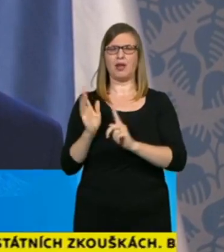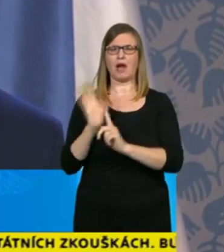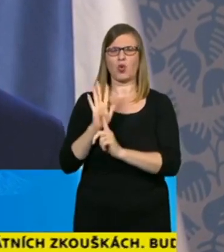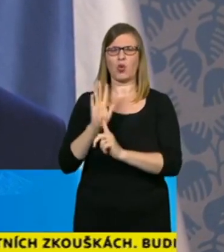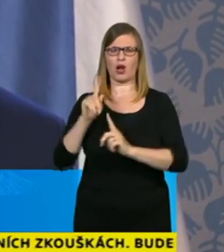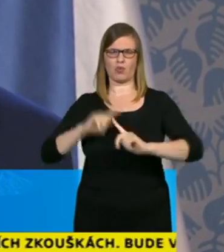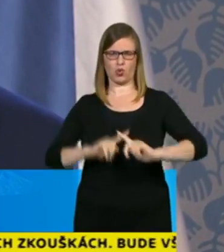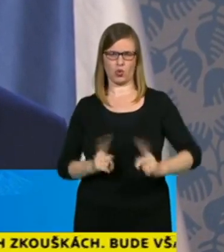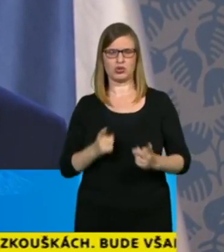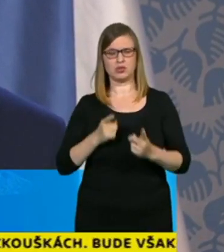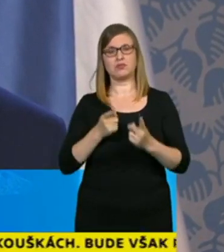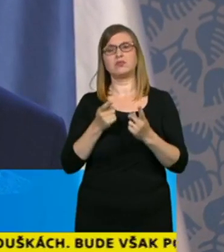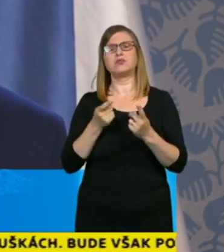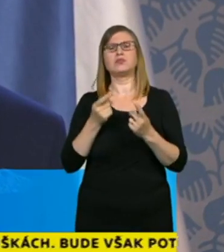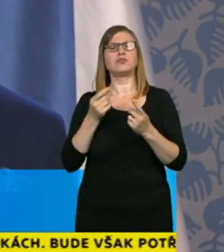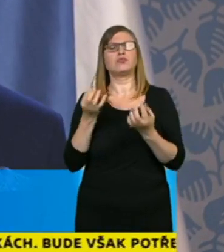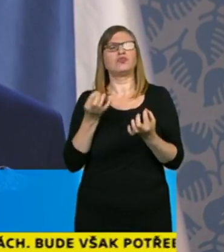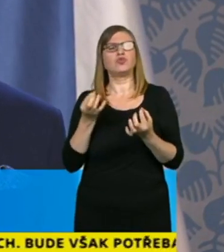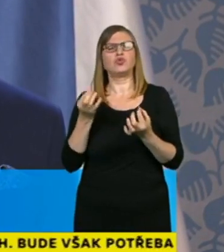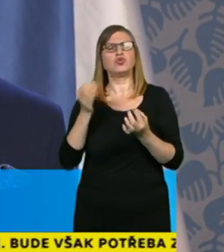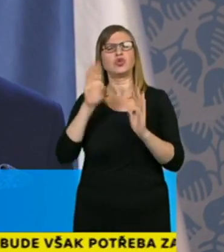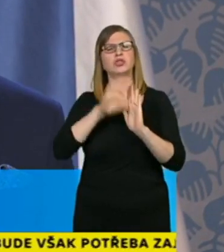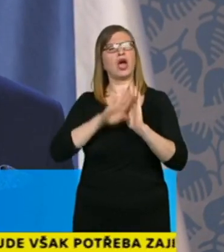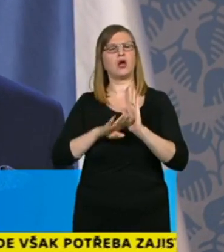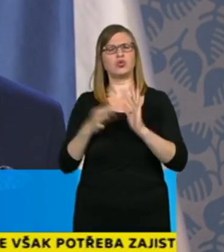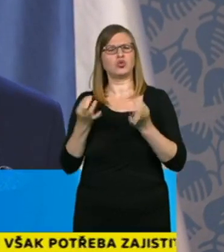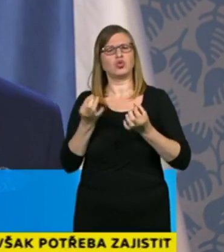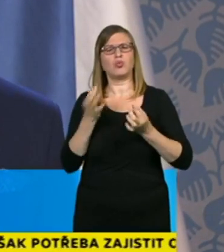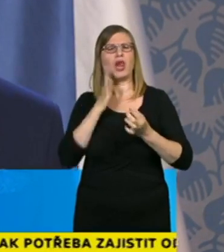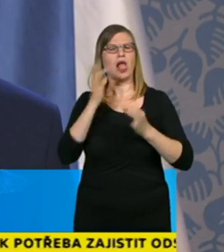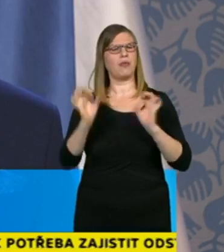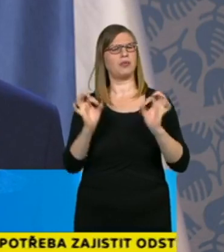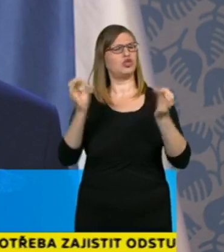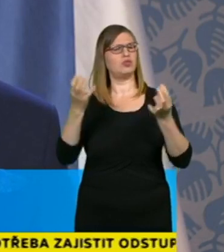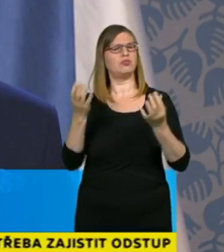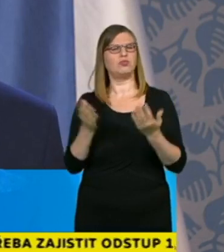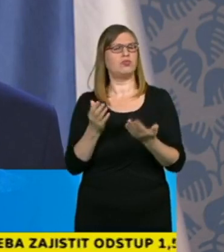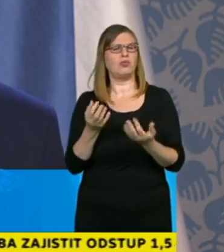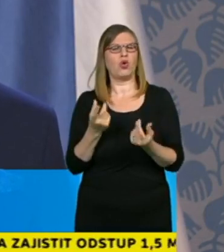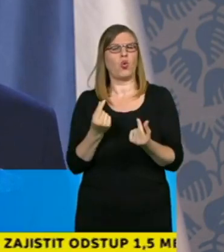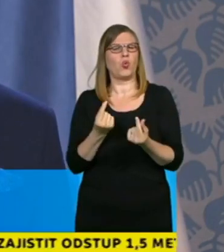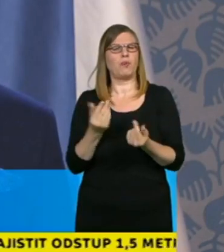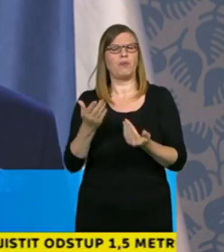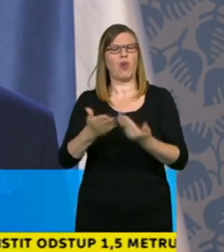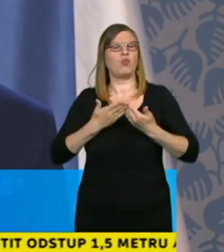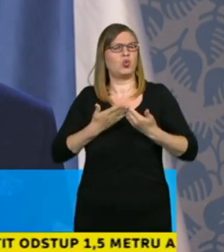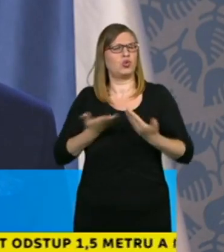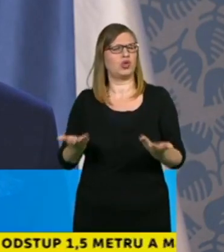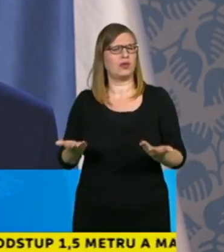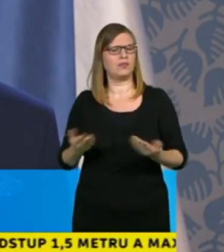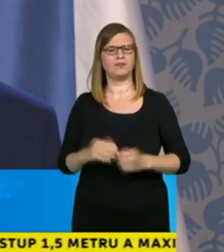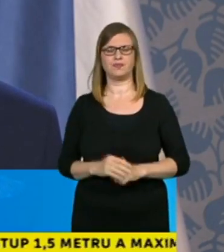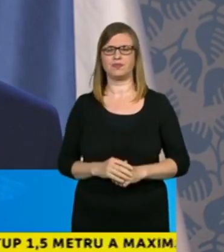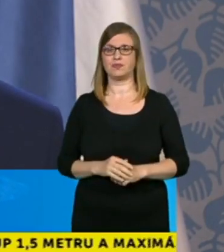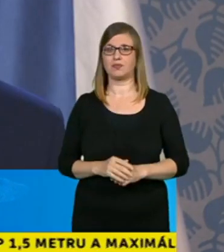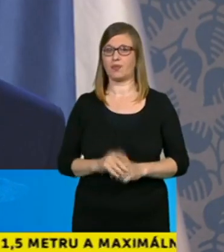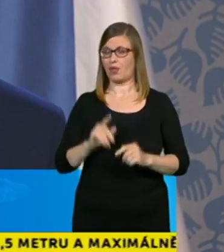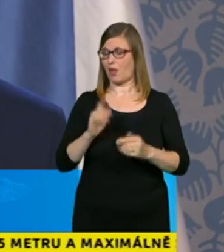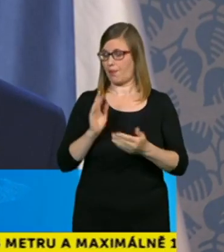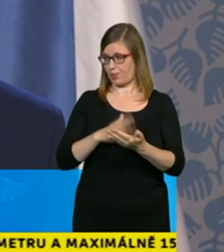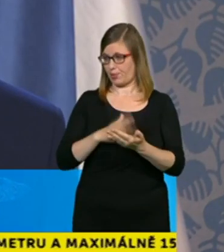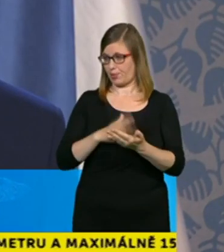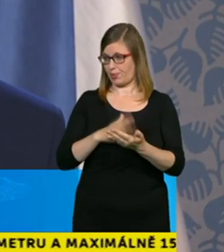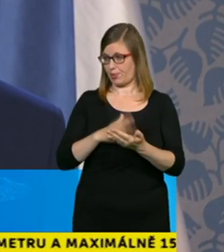vysvětlit, v čem to bylo lepší a co se tím vlastně změní. Děkuju. Tak tam jde právě o to, že dokončujeme